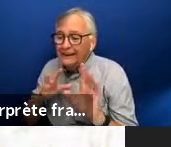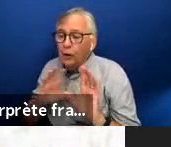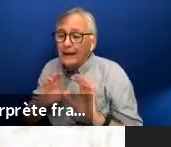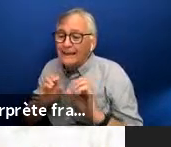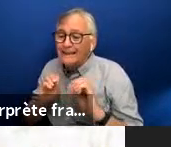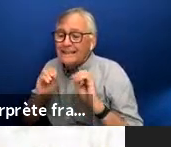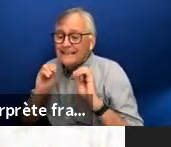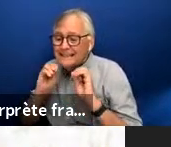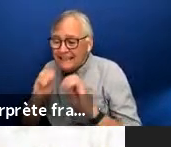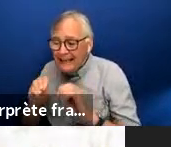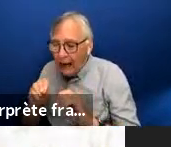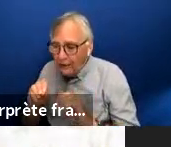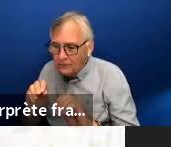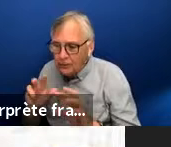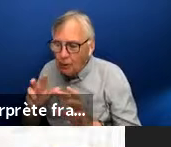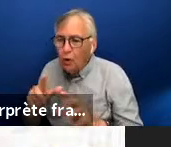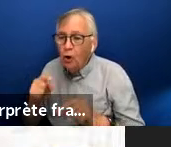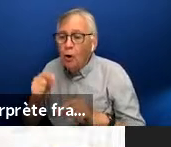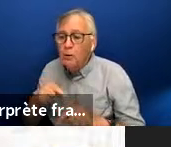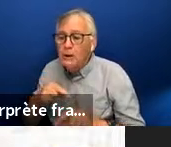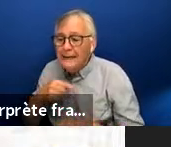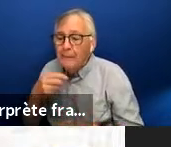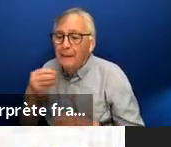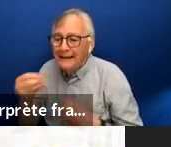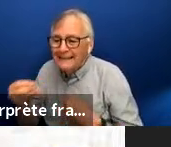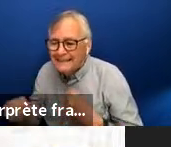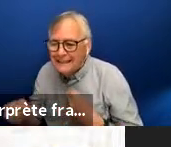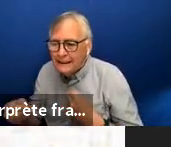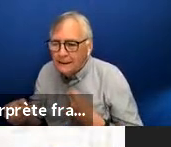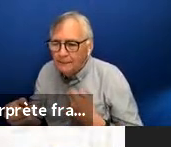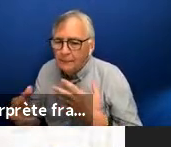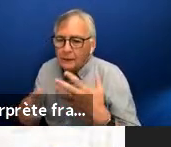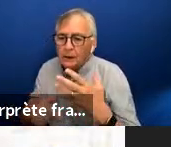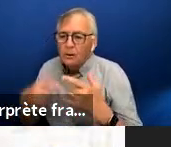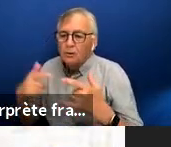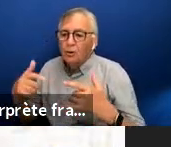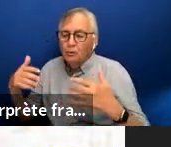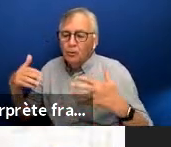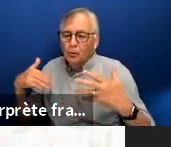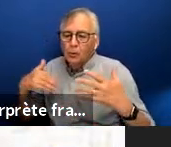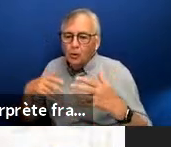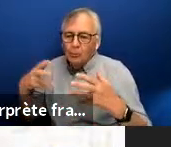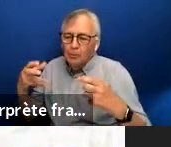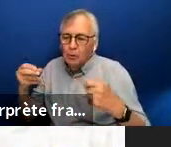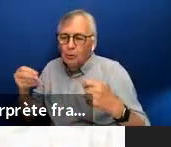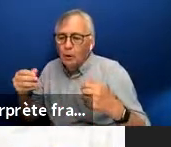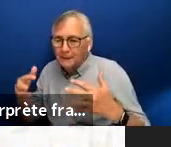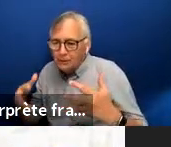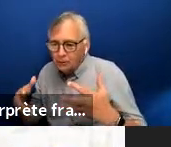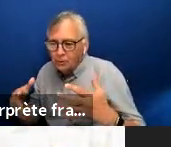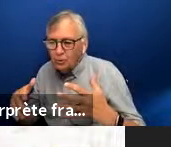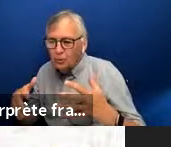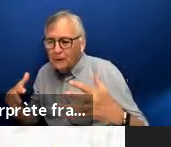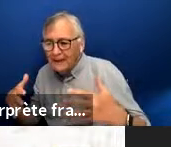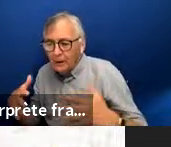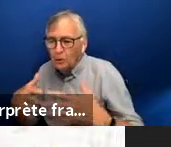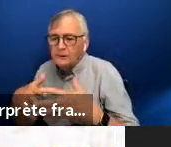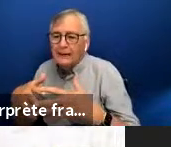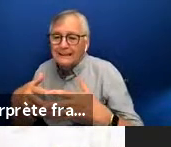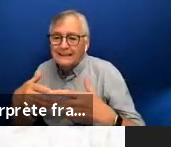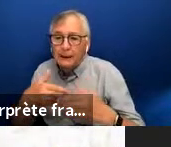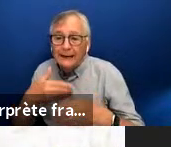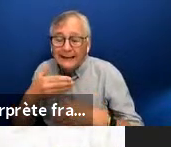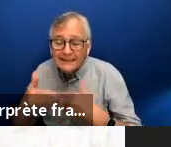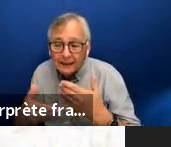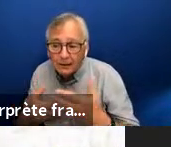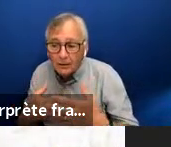un de leurs mandats était de garder silence, donc communiquer par signes. Donc, il y a beaucoup de personnes sourdes qui ont été en contact